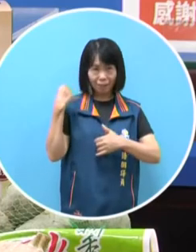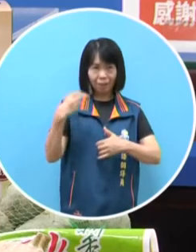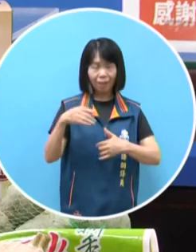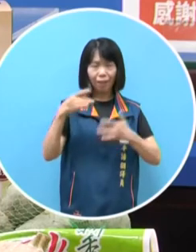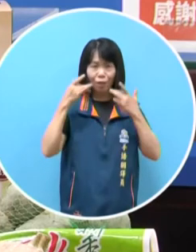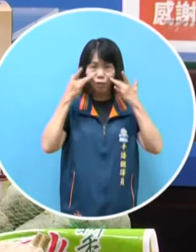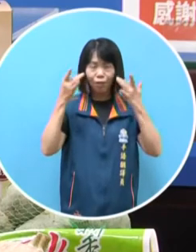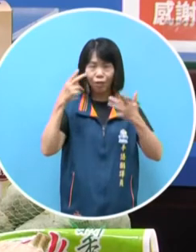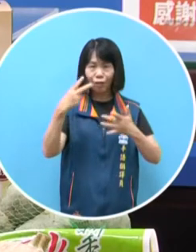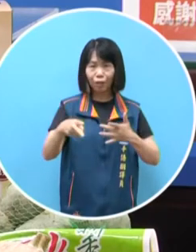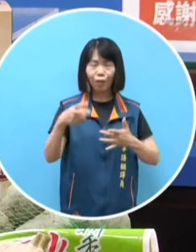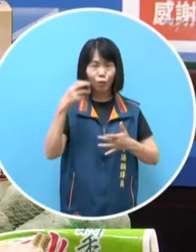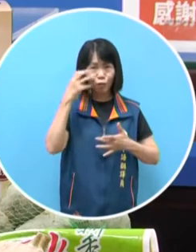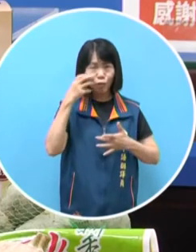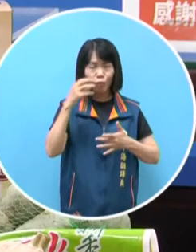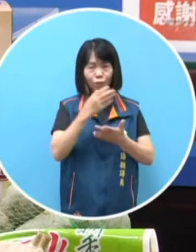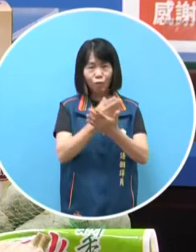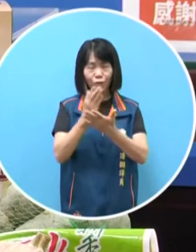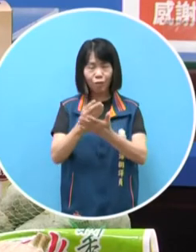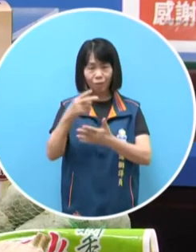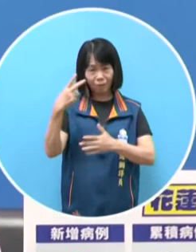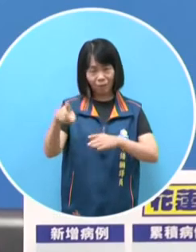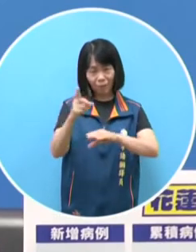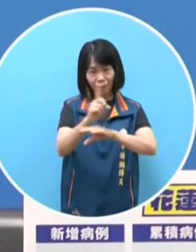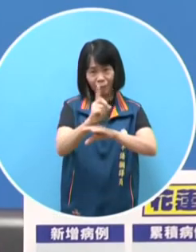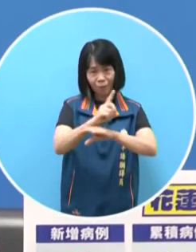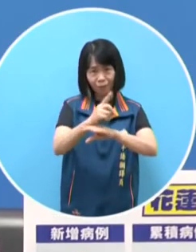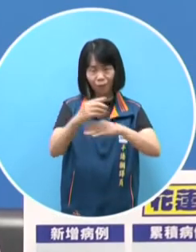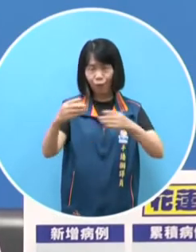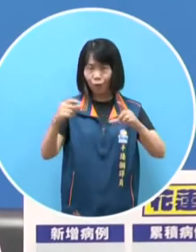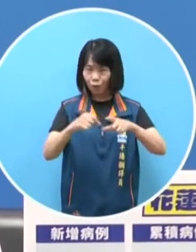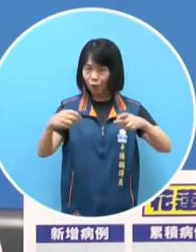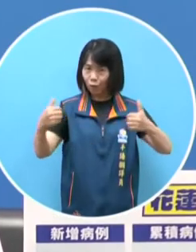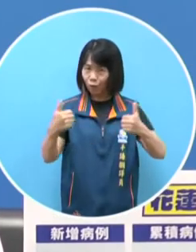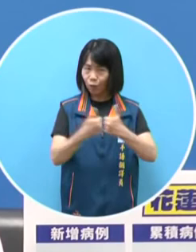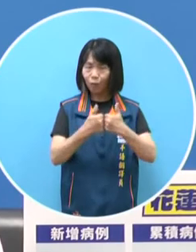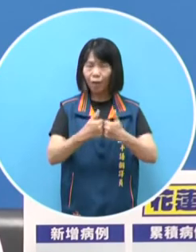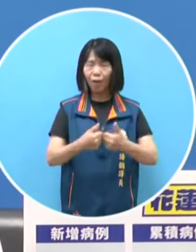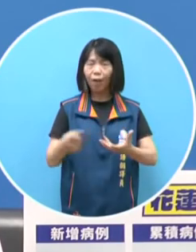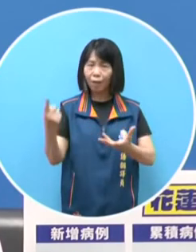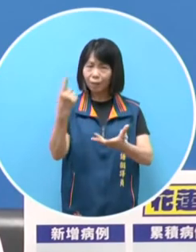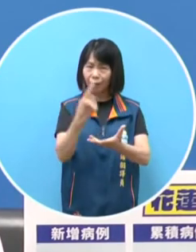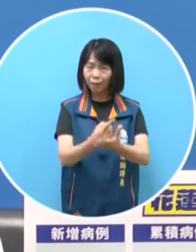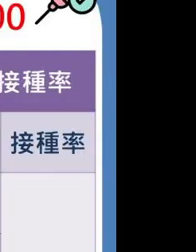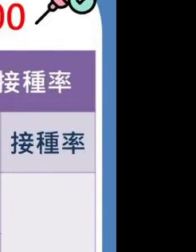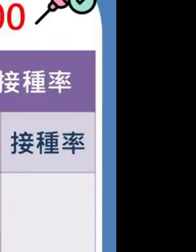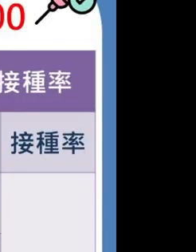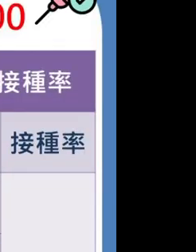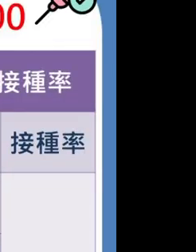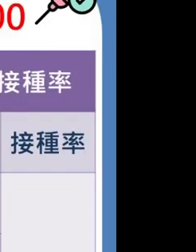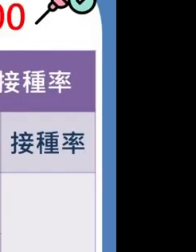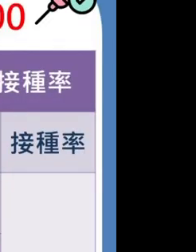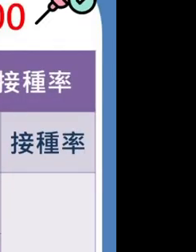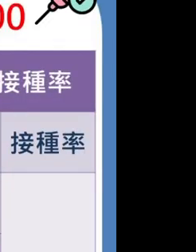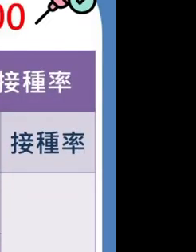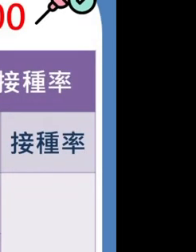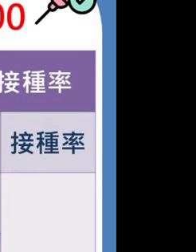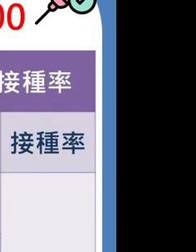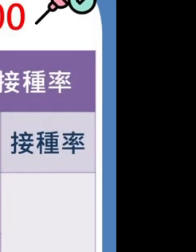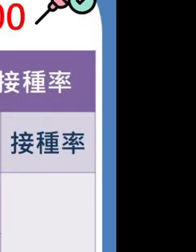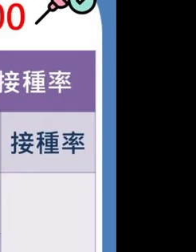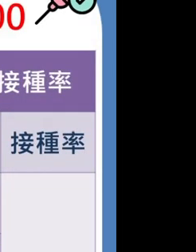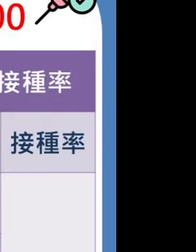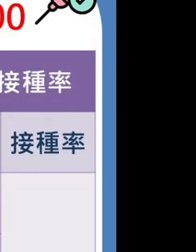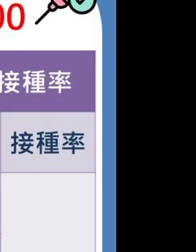外也协调我们的计程车工会一起加入送爱心的这个行列。 花莲县施打疫苗至